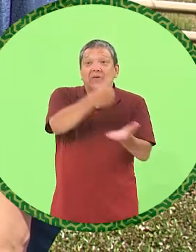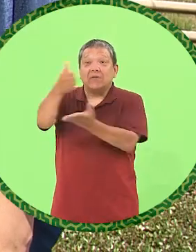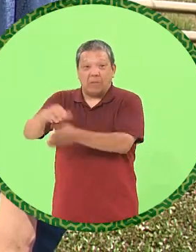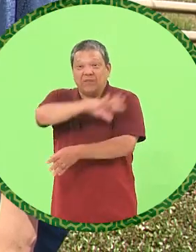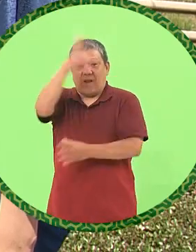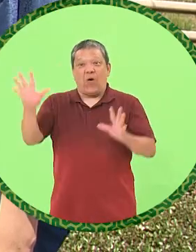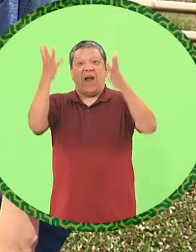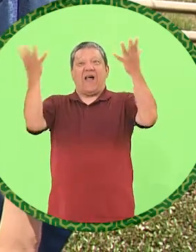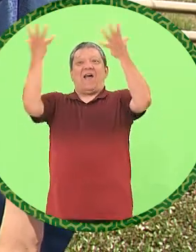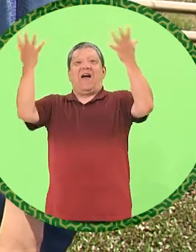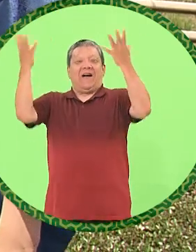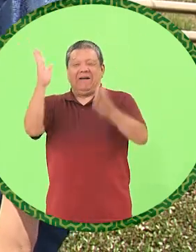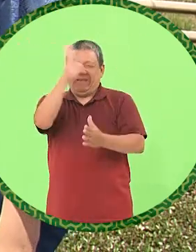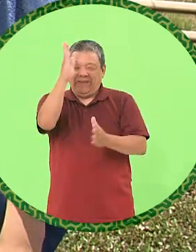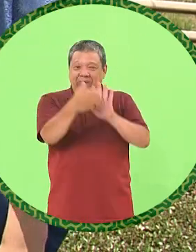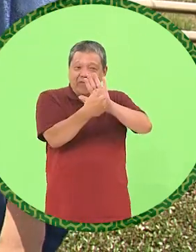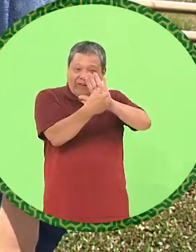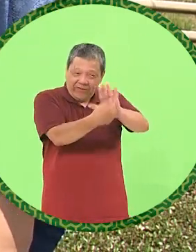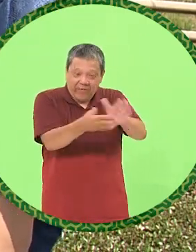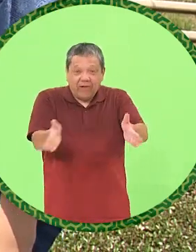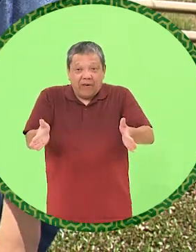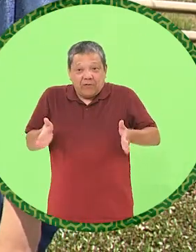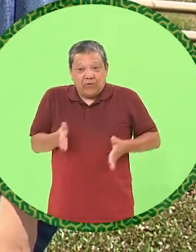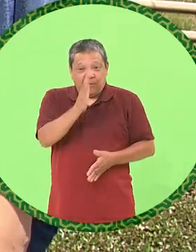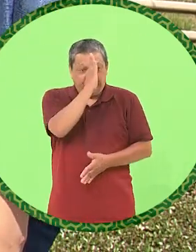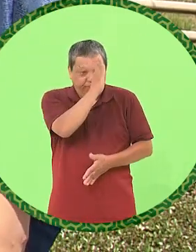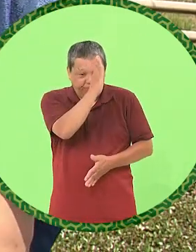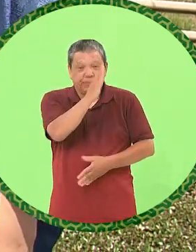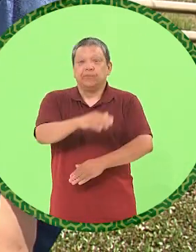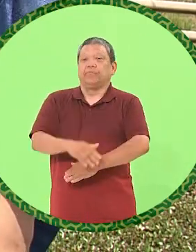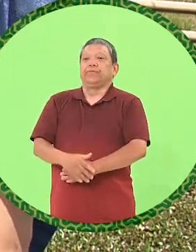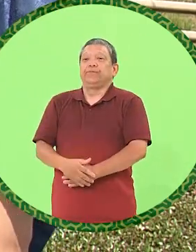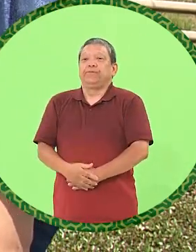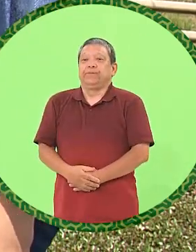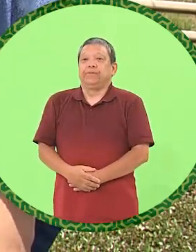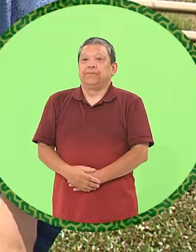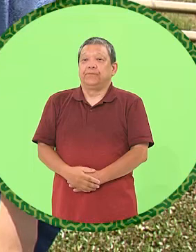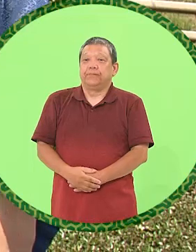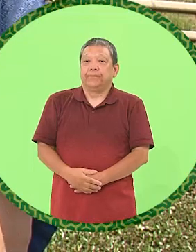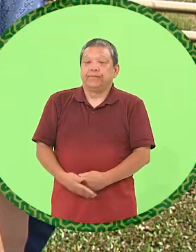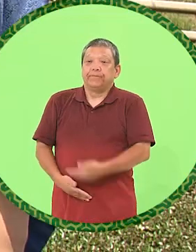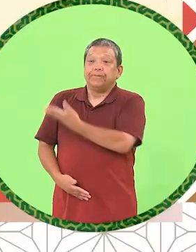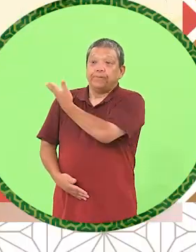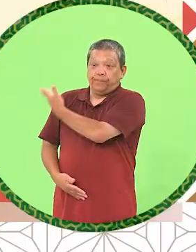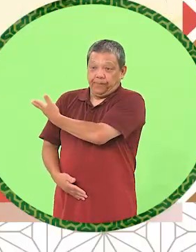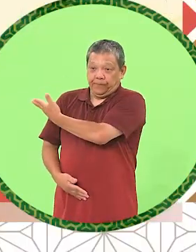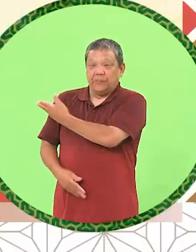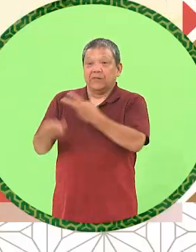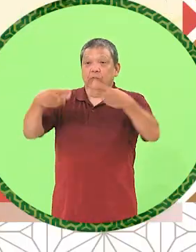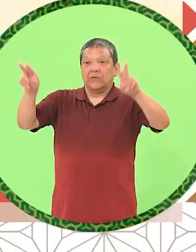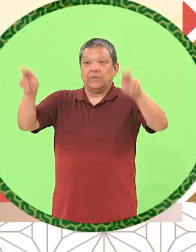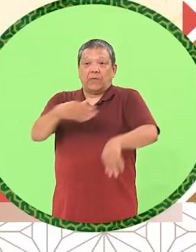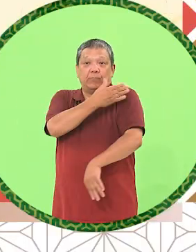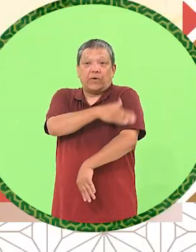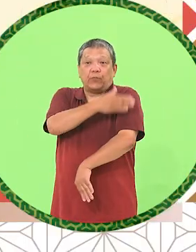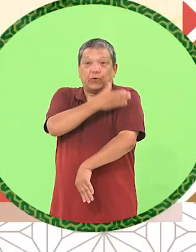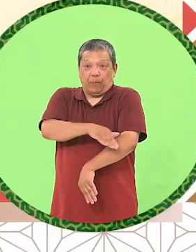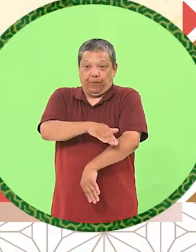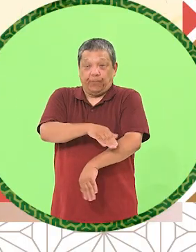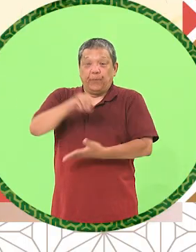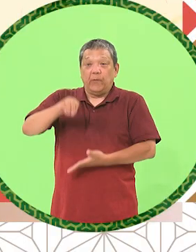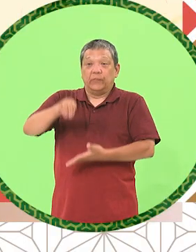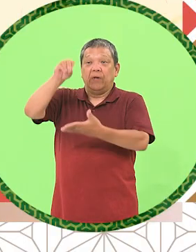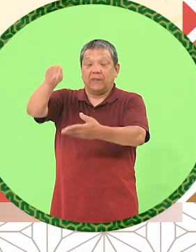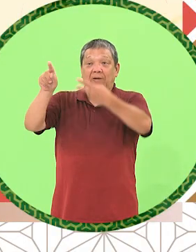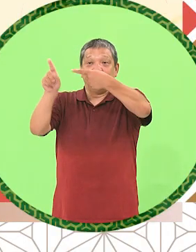いやいや、元就さんが行ったらもうお忍びにならんすよ。もうやめてください。 ザ・広島ブランド認定